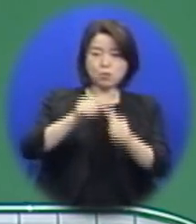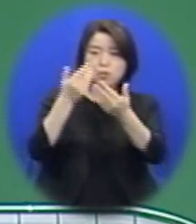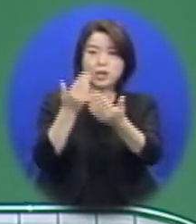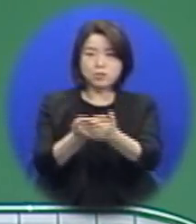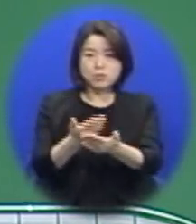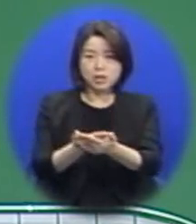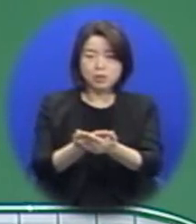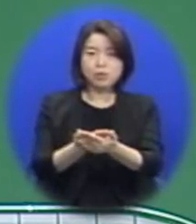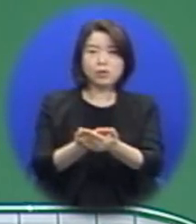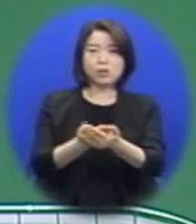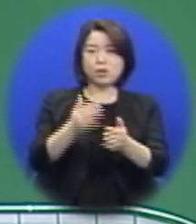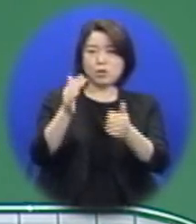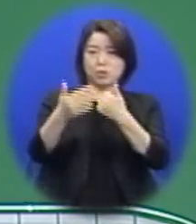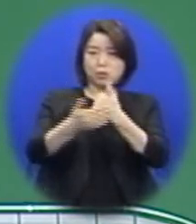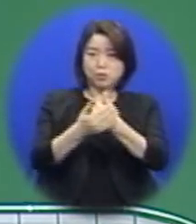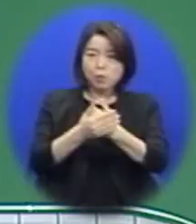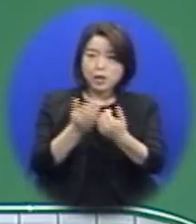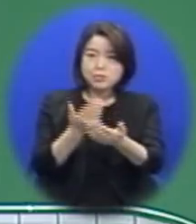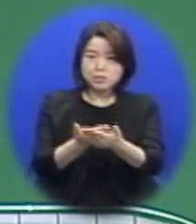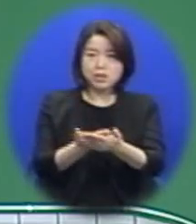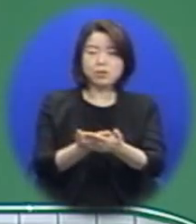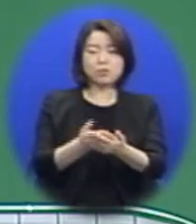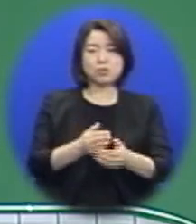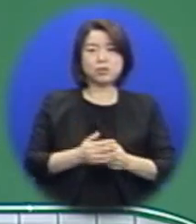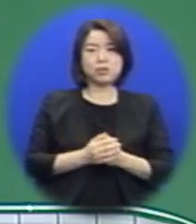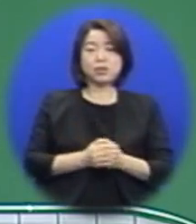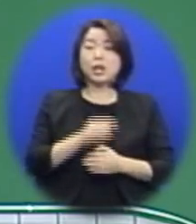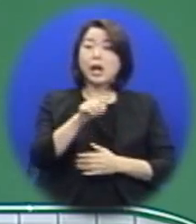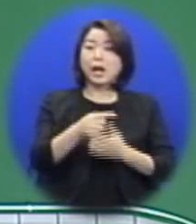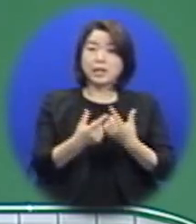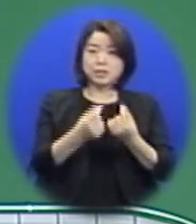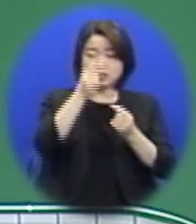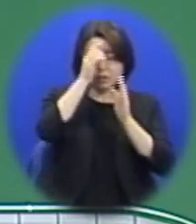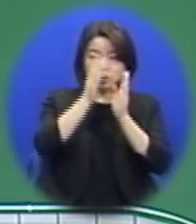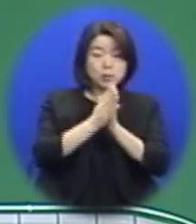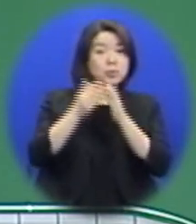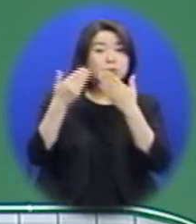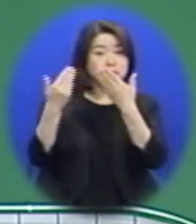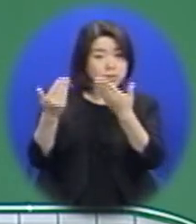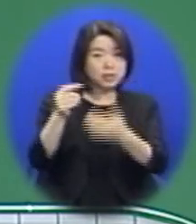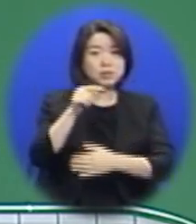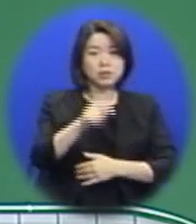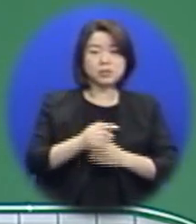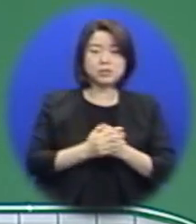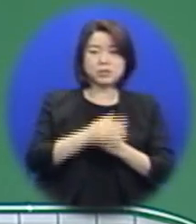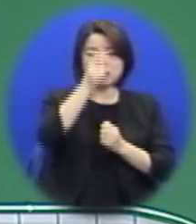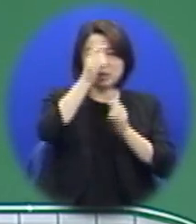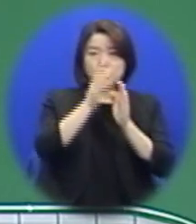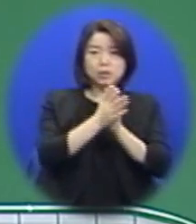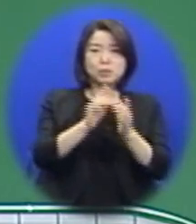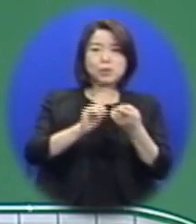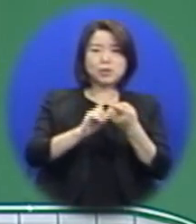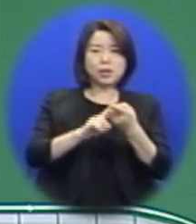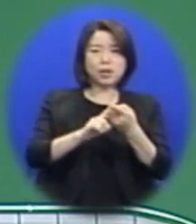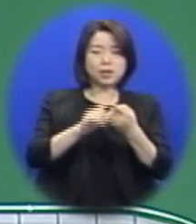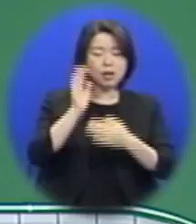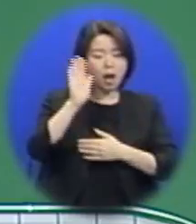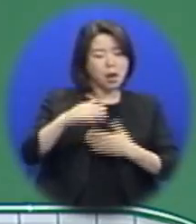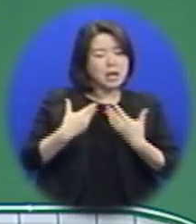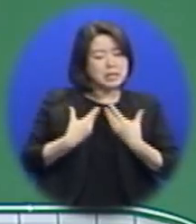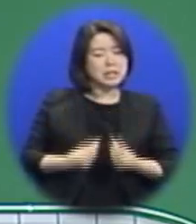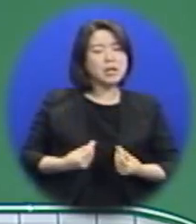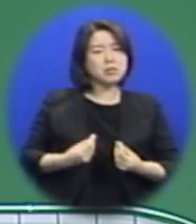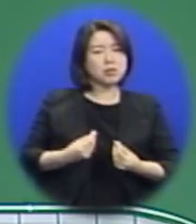주세요, 도와주세요, 이렇게 기도하는 기도는 기도에 대한 좌절을 맛보게